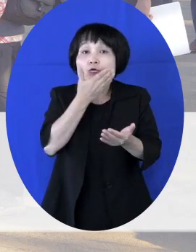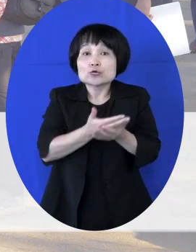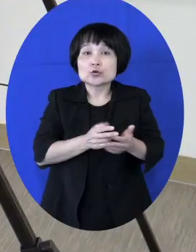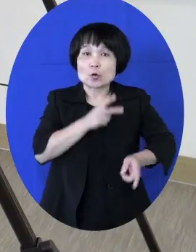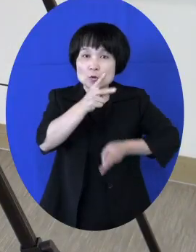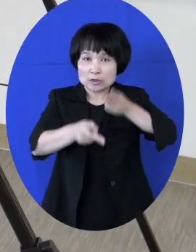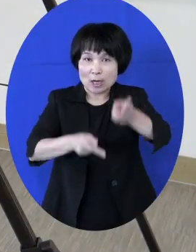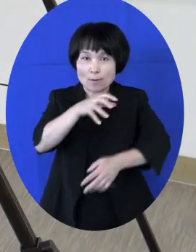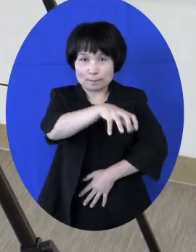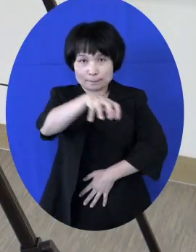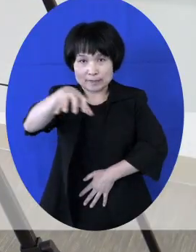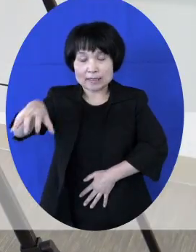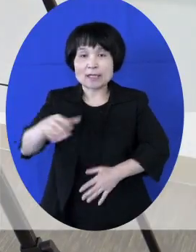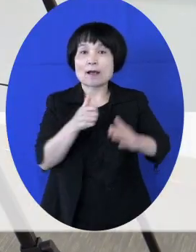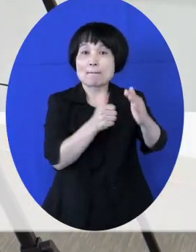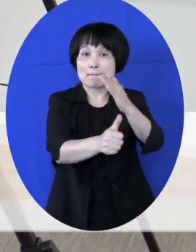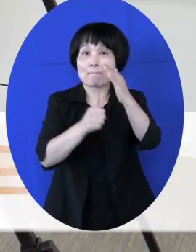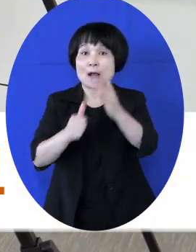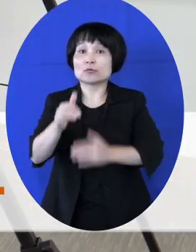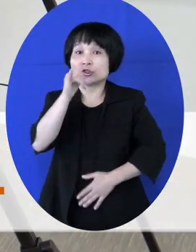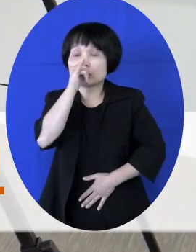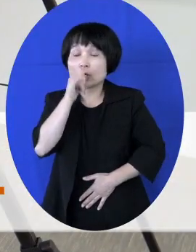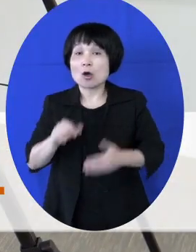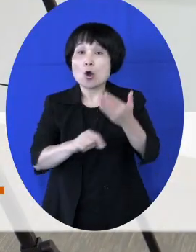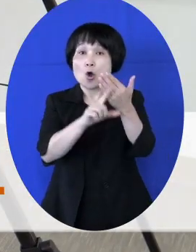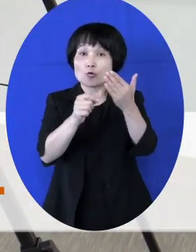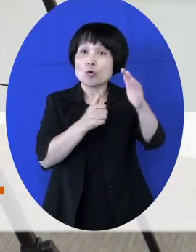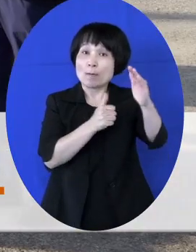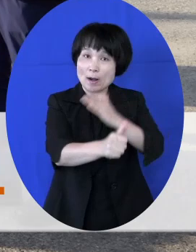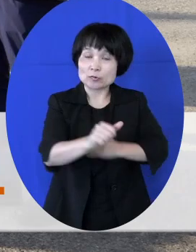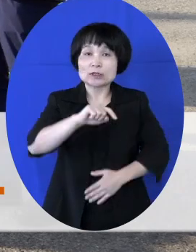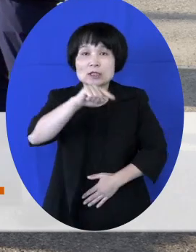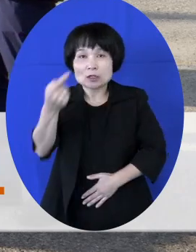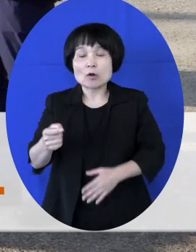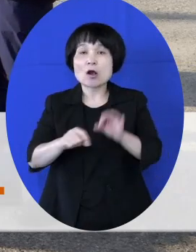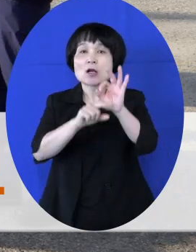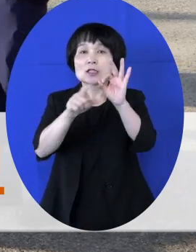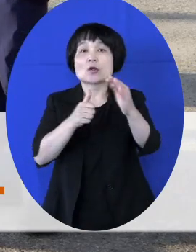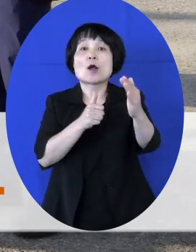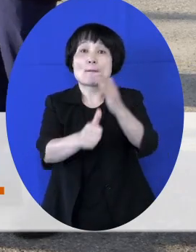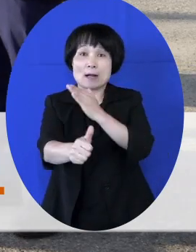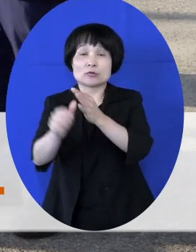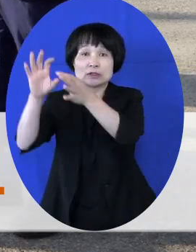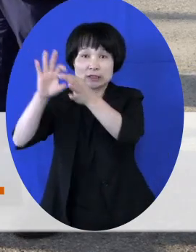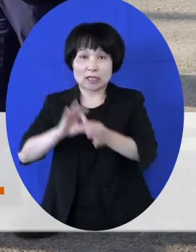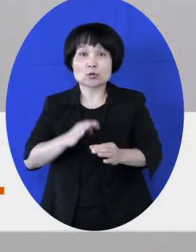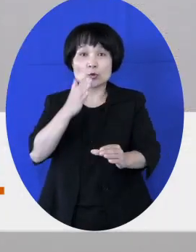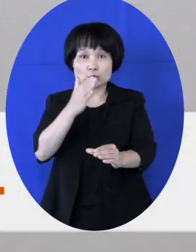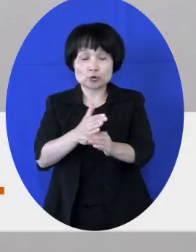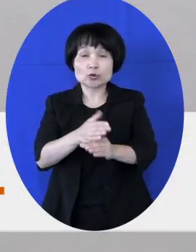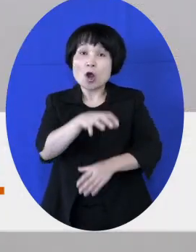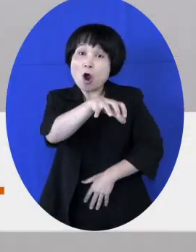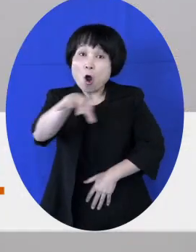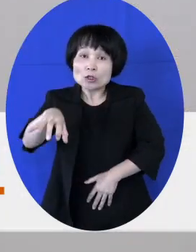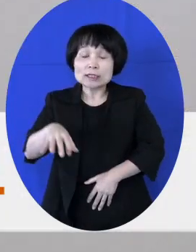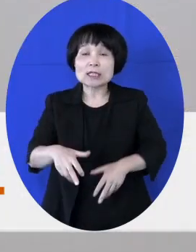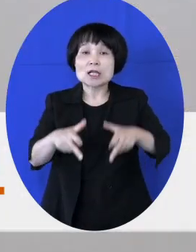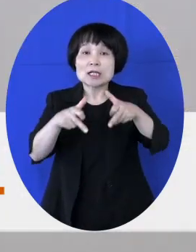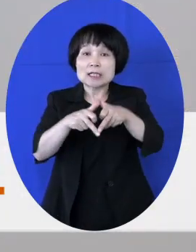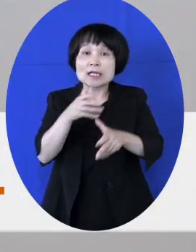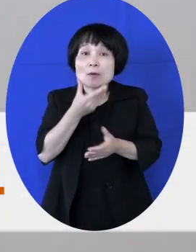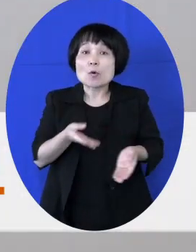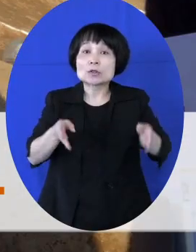진행됐습니다. 지난달에 이어 두 번째로 진행된 이번 현장 방문을 통해 장애인 종합복지관 이전지,